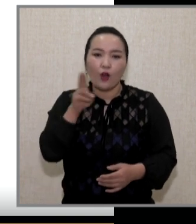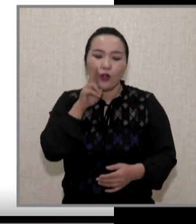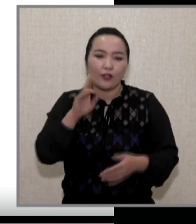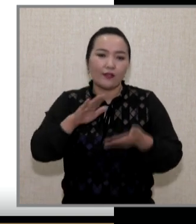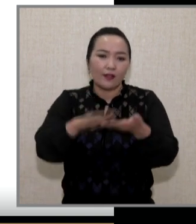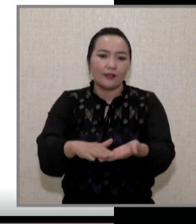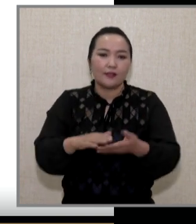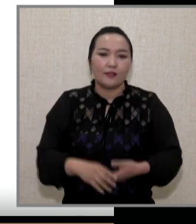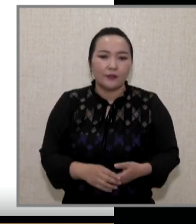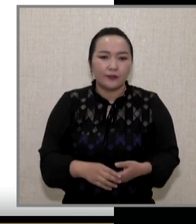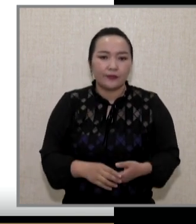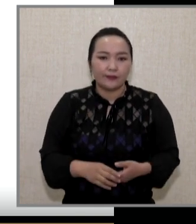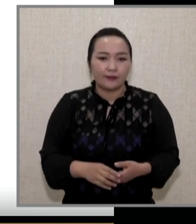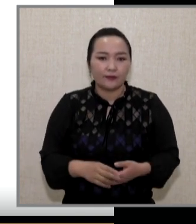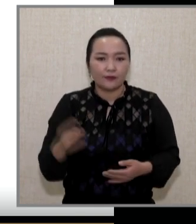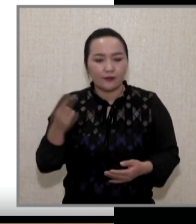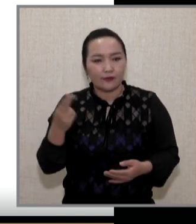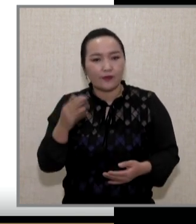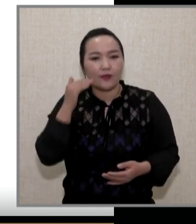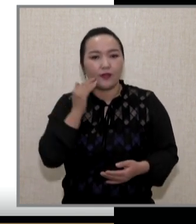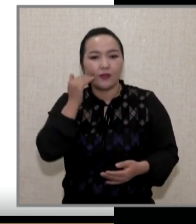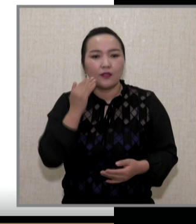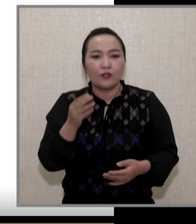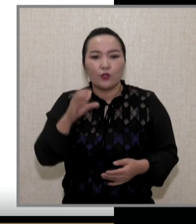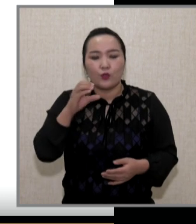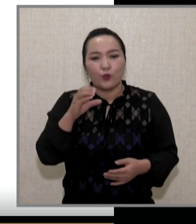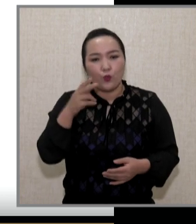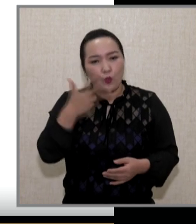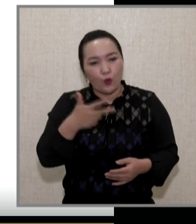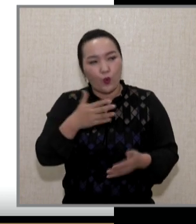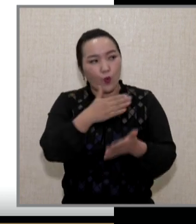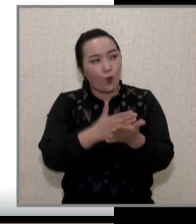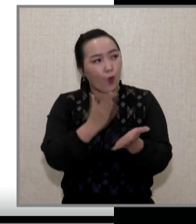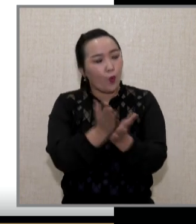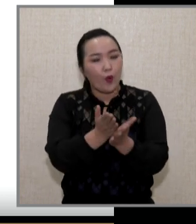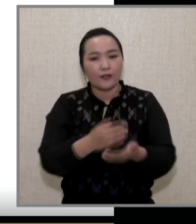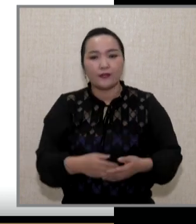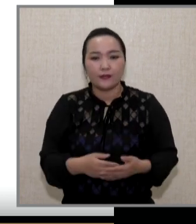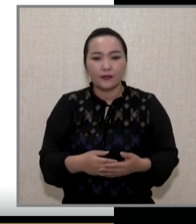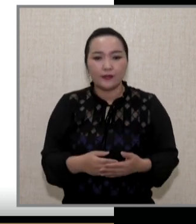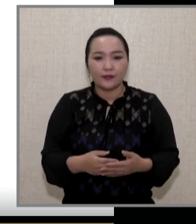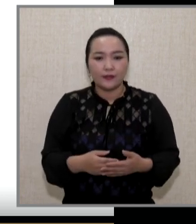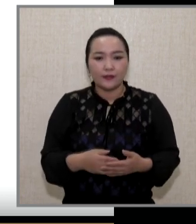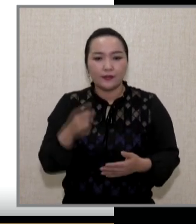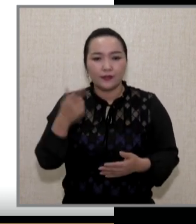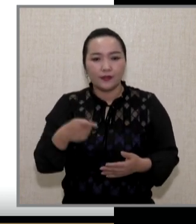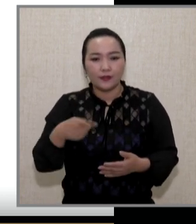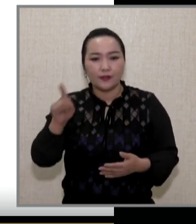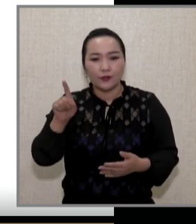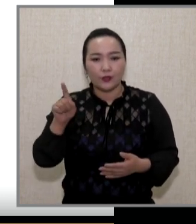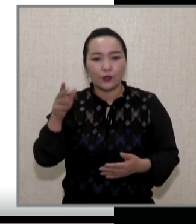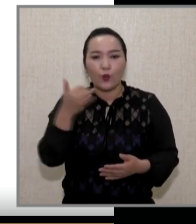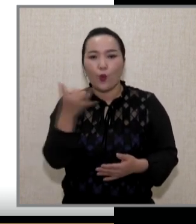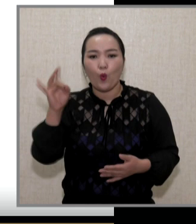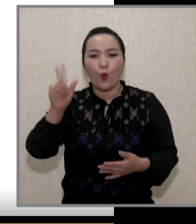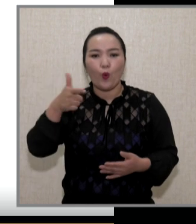За үүний нэгдүгээрт нь уургт идээ. За уургт идээ гэдэгт бол сүү, аруул, ээзгий, бяслаг, арц хамааралддаг. За